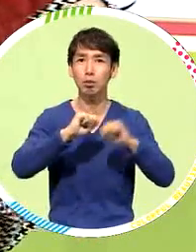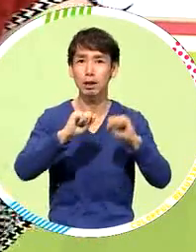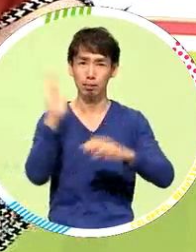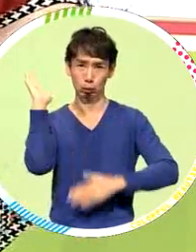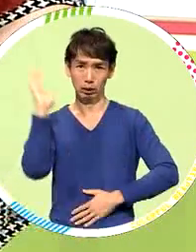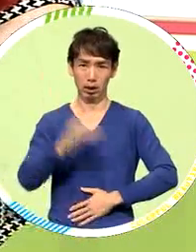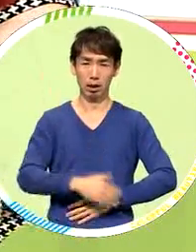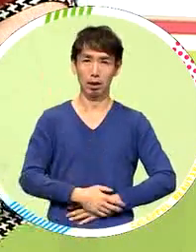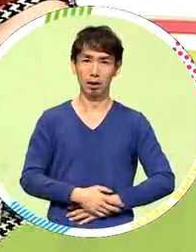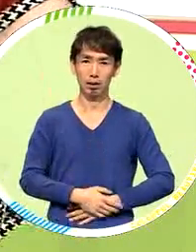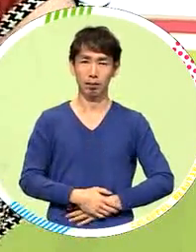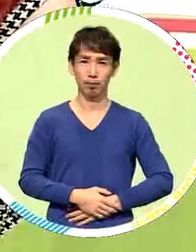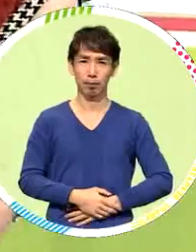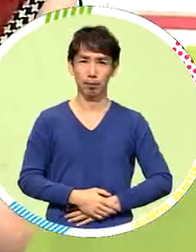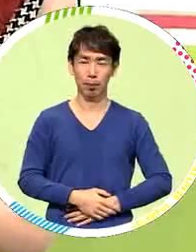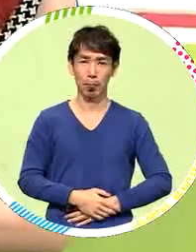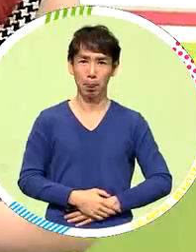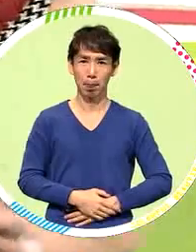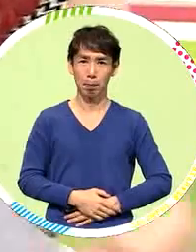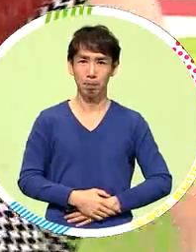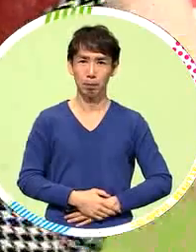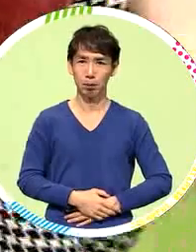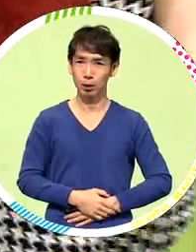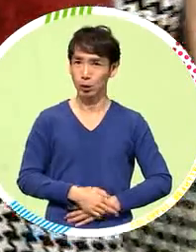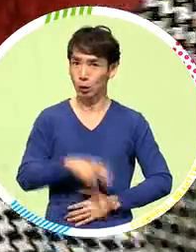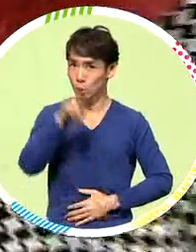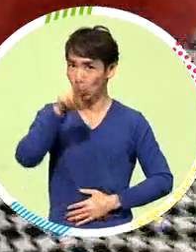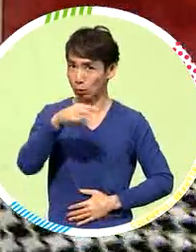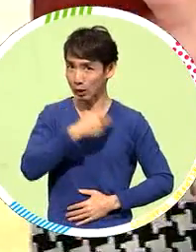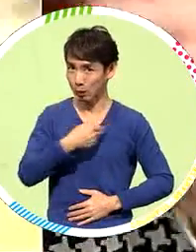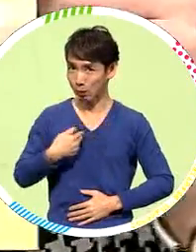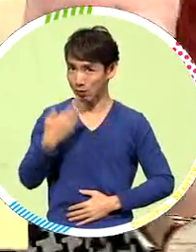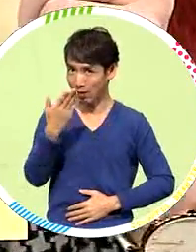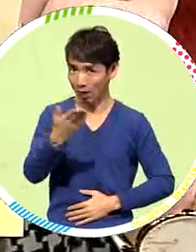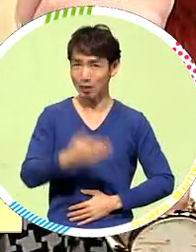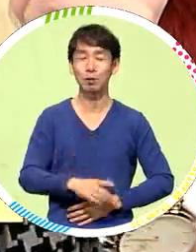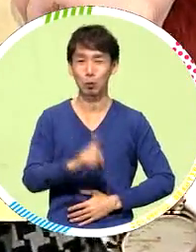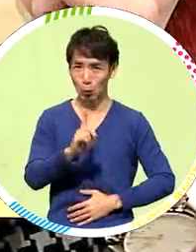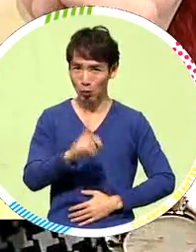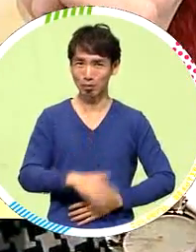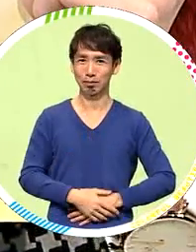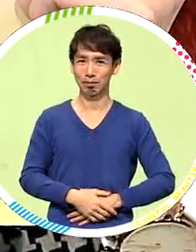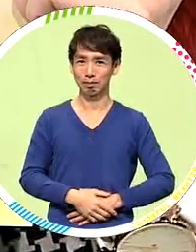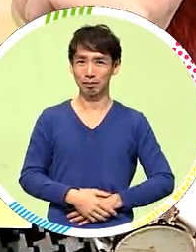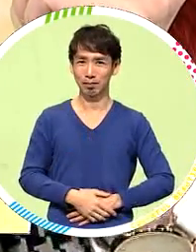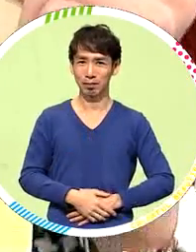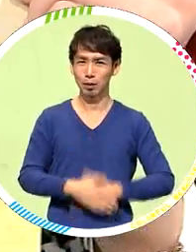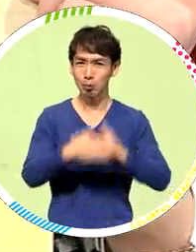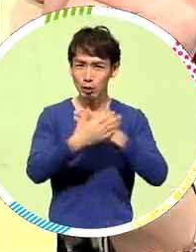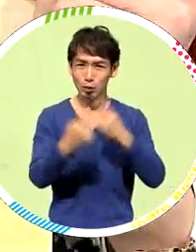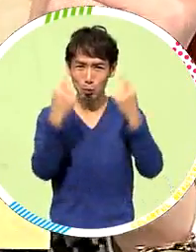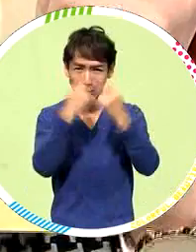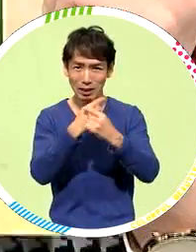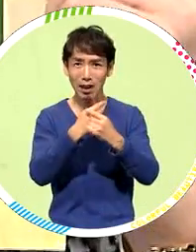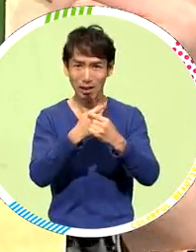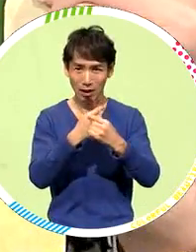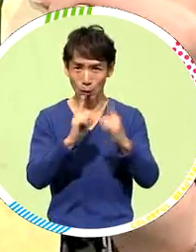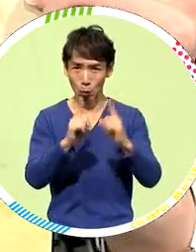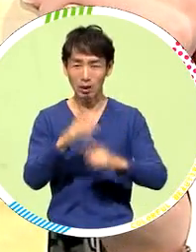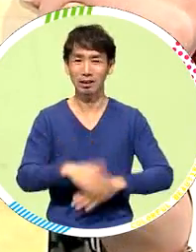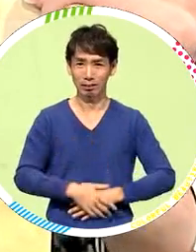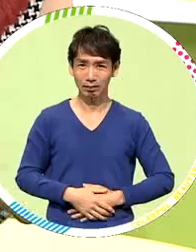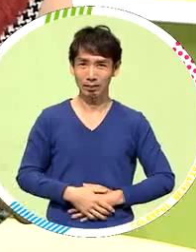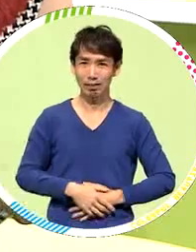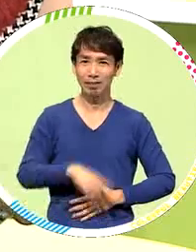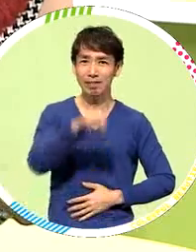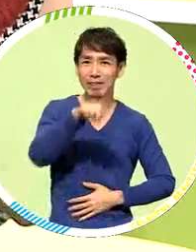よのちゃん俺読めますかお互いこれねこれにスプリントじゃなくてりゃー